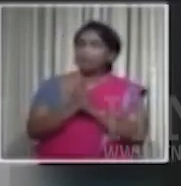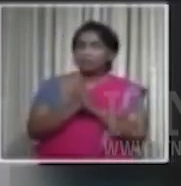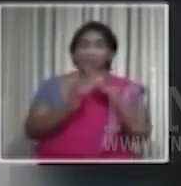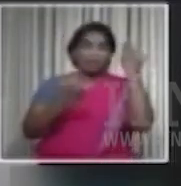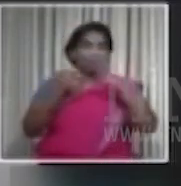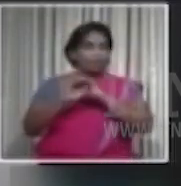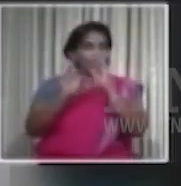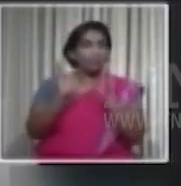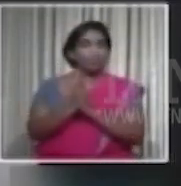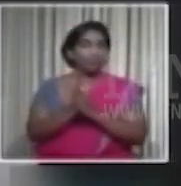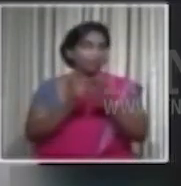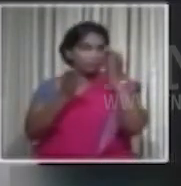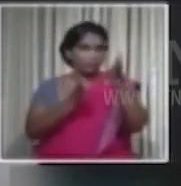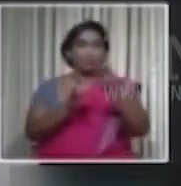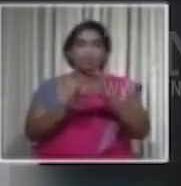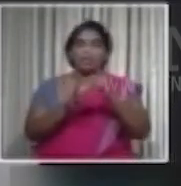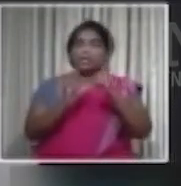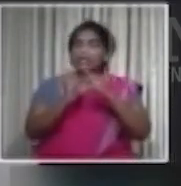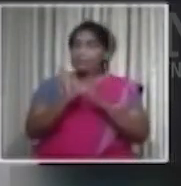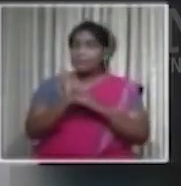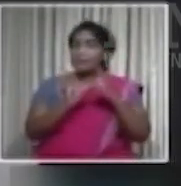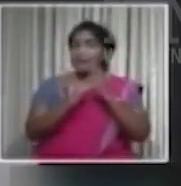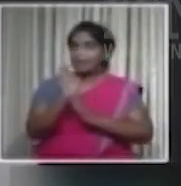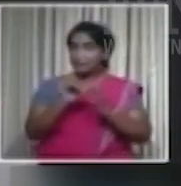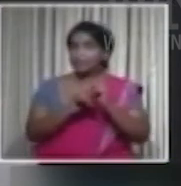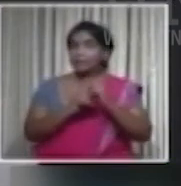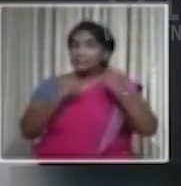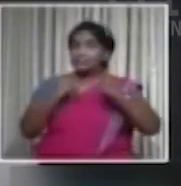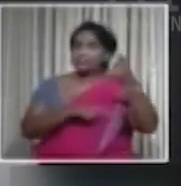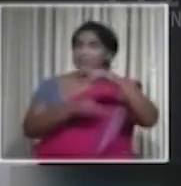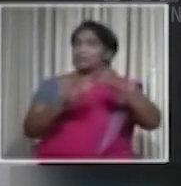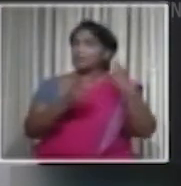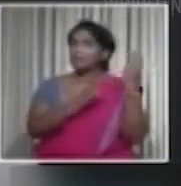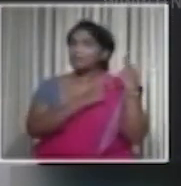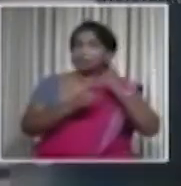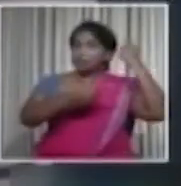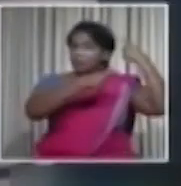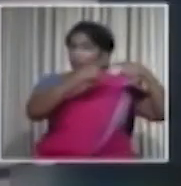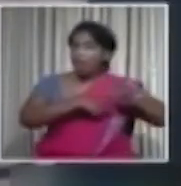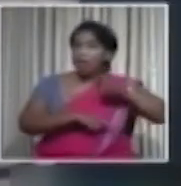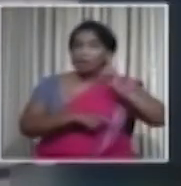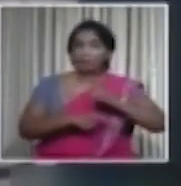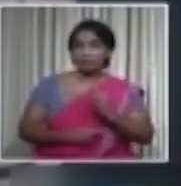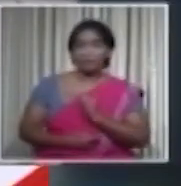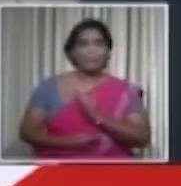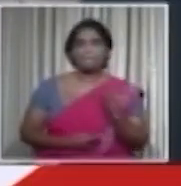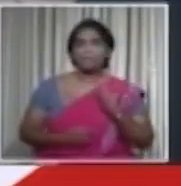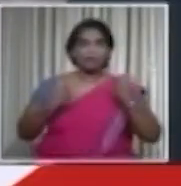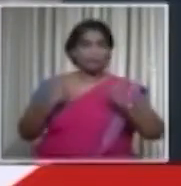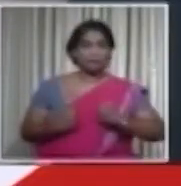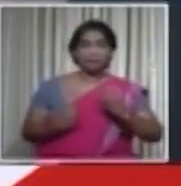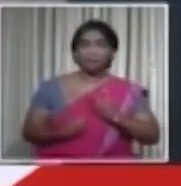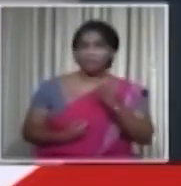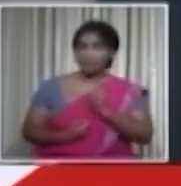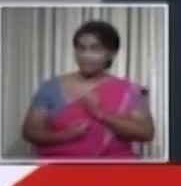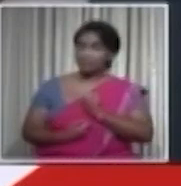මිනිමරුන් වලට තමුන්නාංශලාගේ ඉම්රාන් මන්තුමා ඇතුළු සභාපතිතුමා වා කියන්න ඕනේ කියන එක තමයි මගේ මතය. එලා සභාපතිවරයා මේ වැරද්දේ